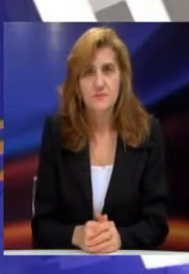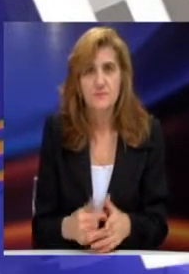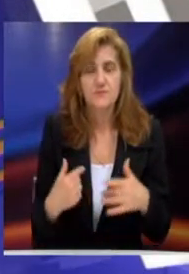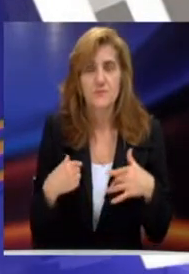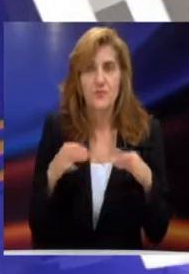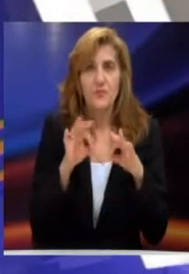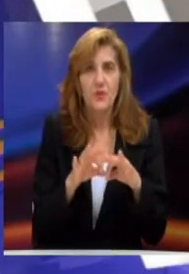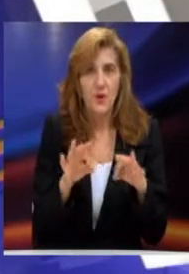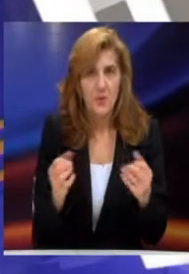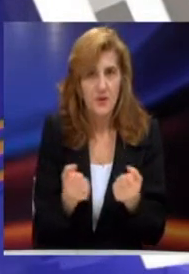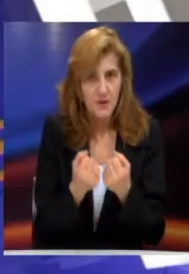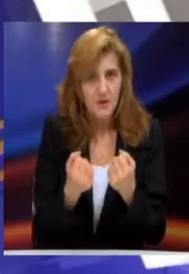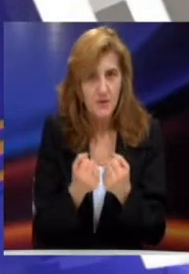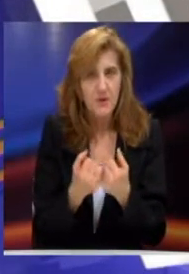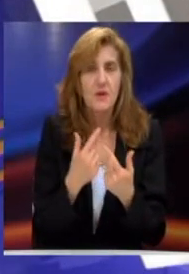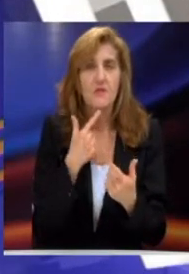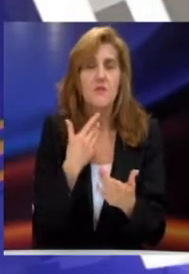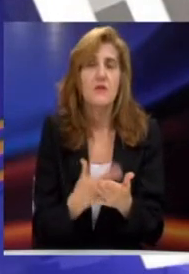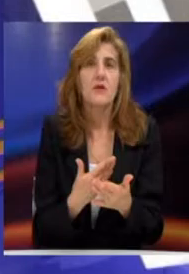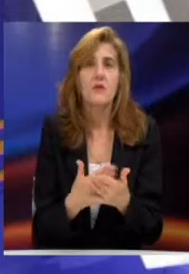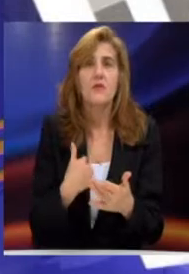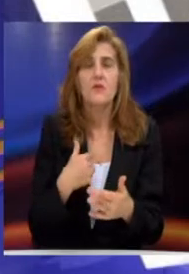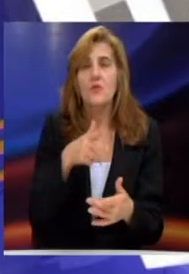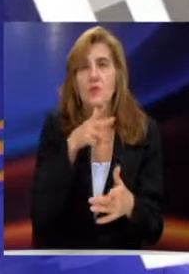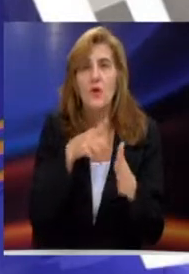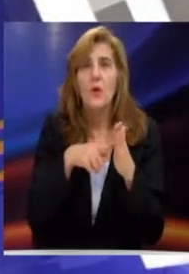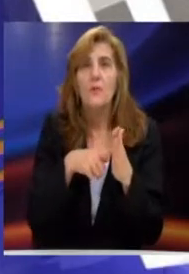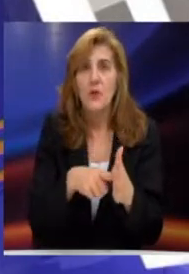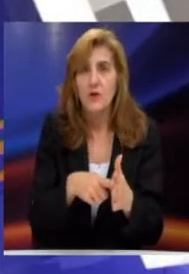Ritmičku gimnastiku. Htela sam ljudima da pokažem